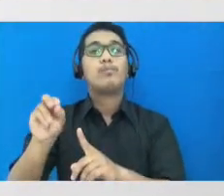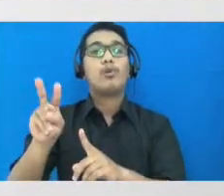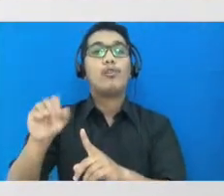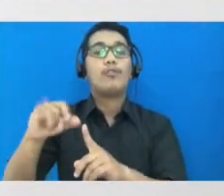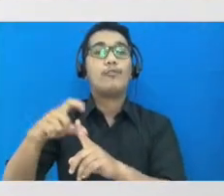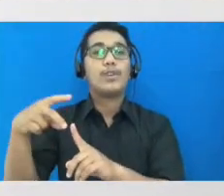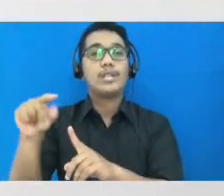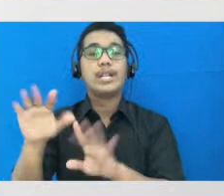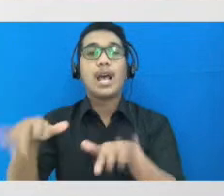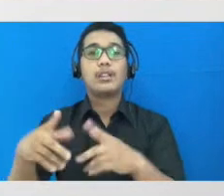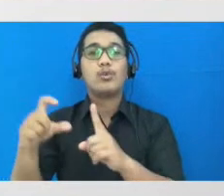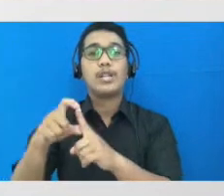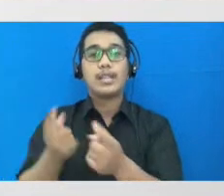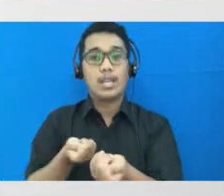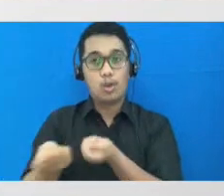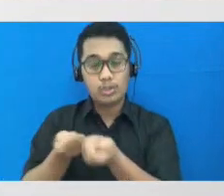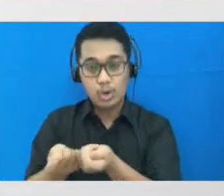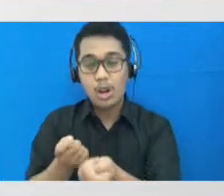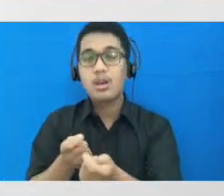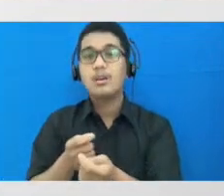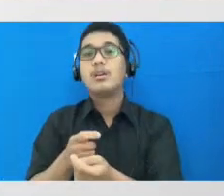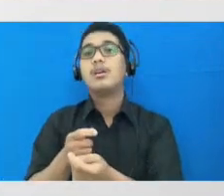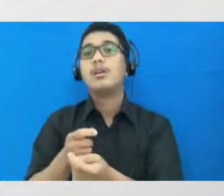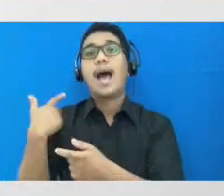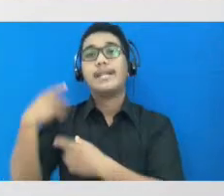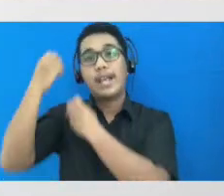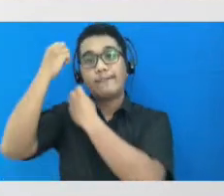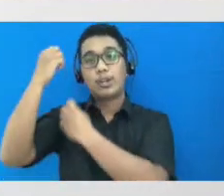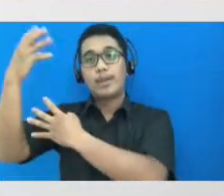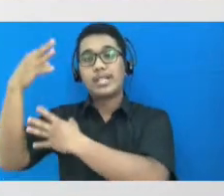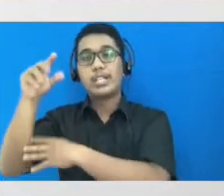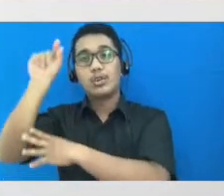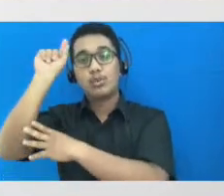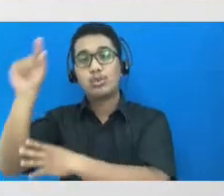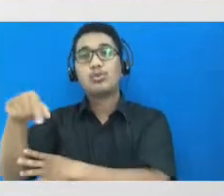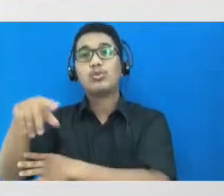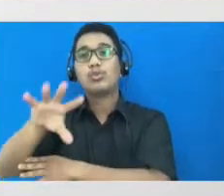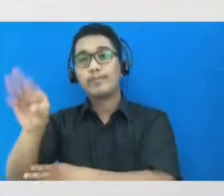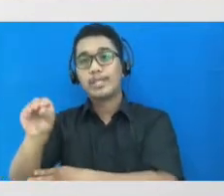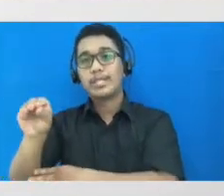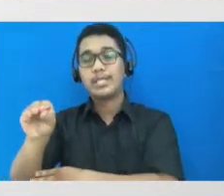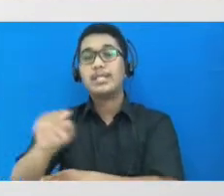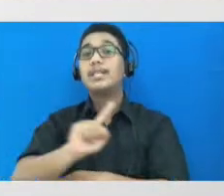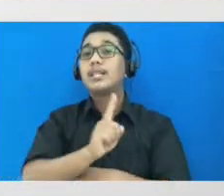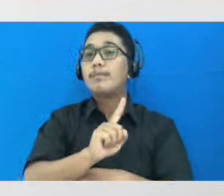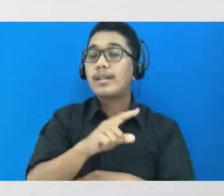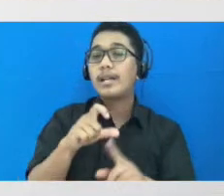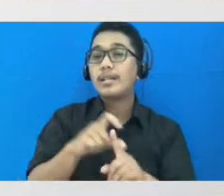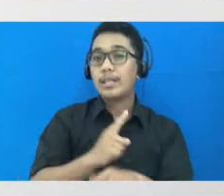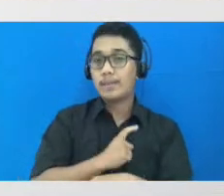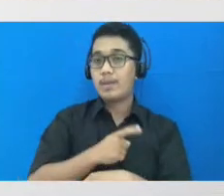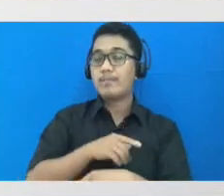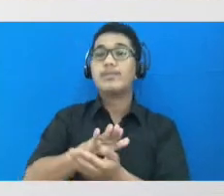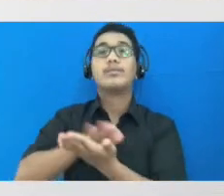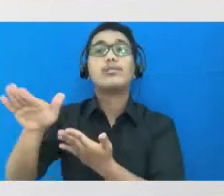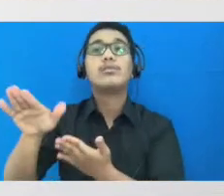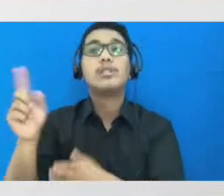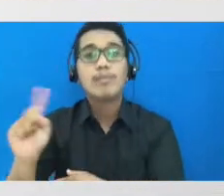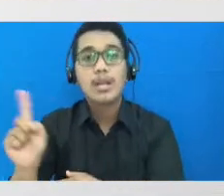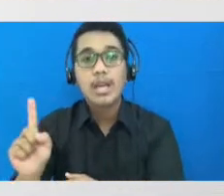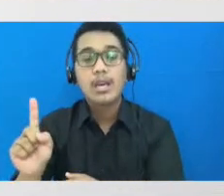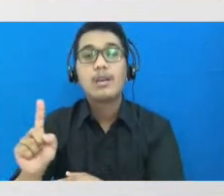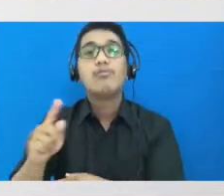data controller itu memberitahukan kepada Kominfo kemana data pribadi itu akan ditransfer, untuk